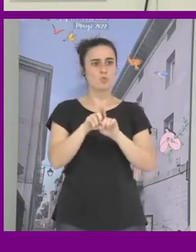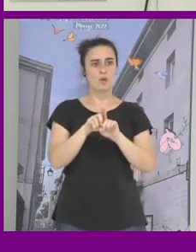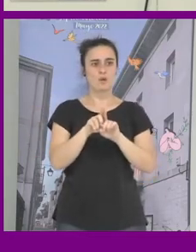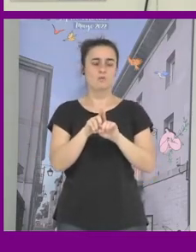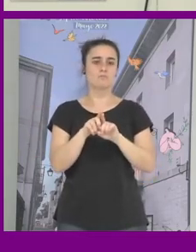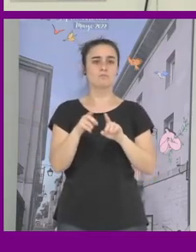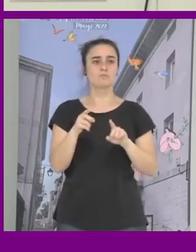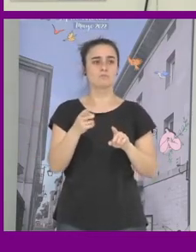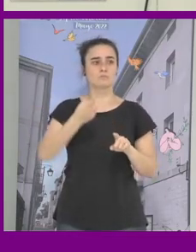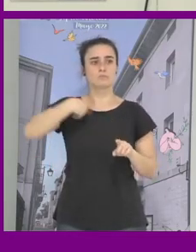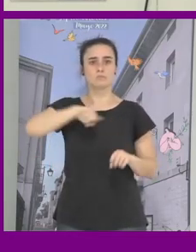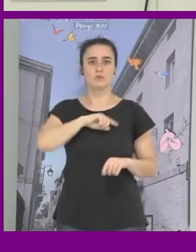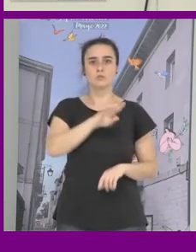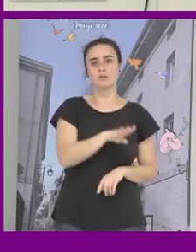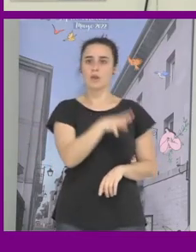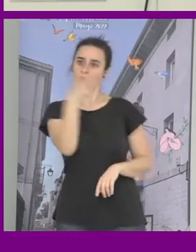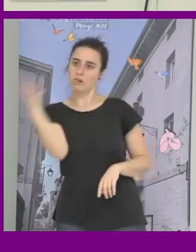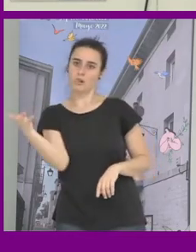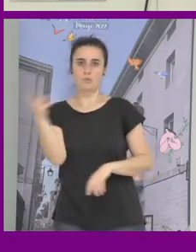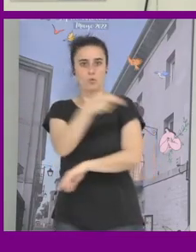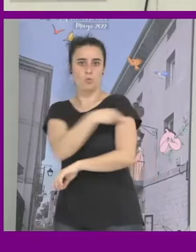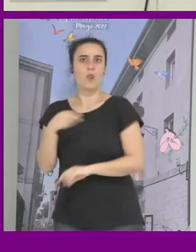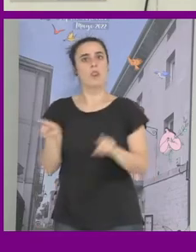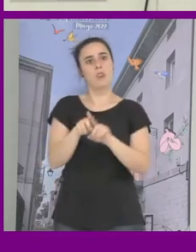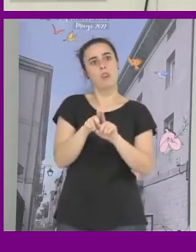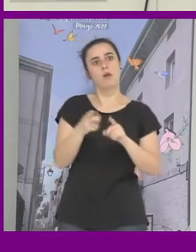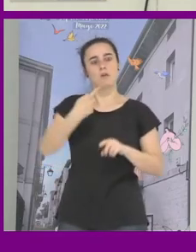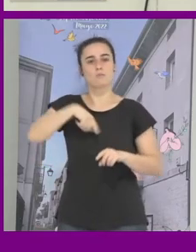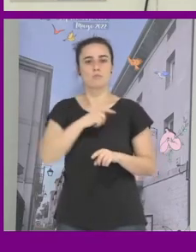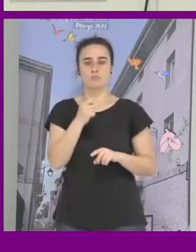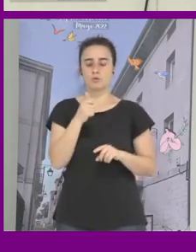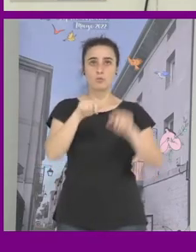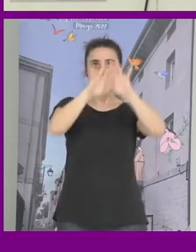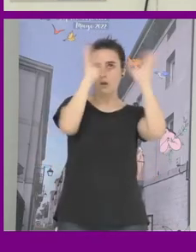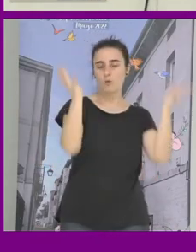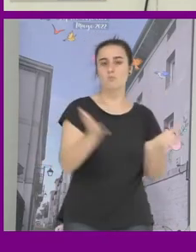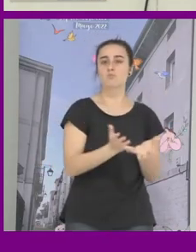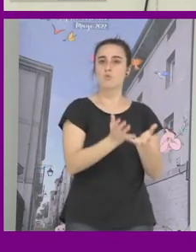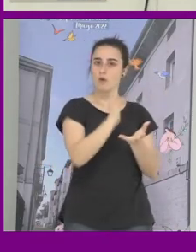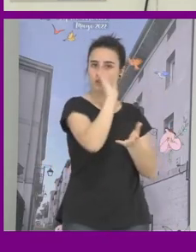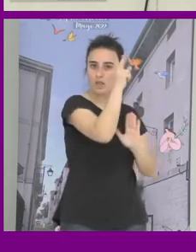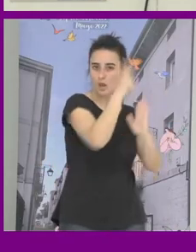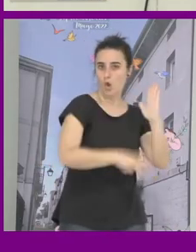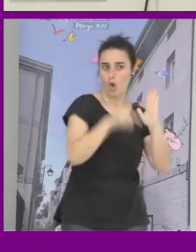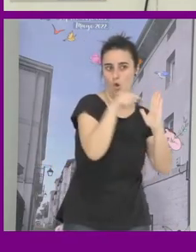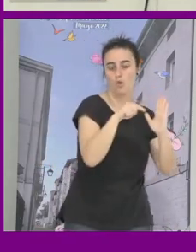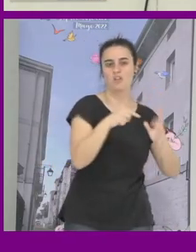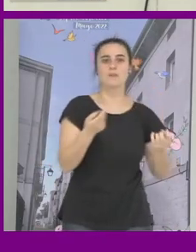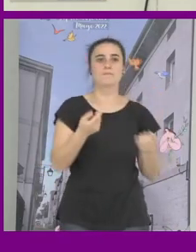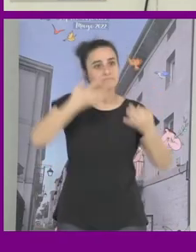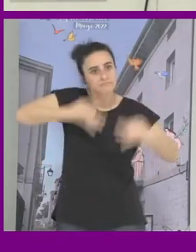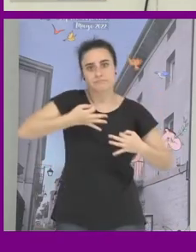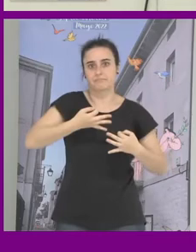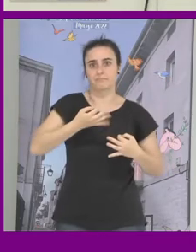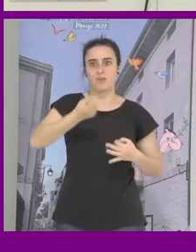kuota LGTB friendly unibertso oso heteroarautu batean, non ez dagoen disposiziorik